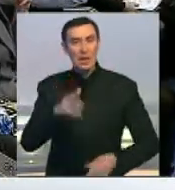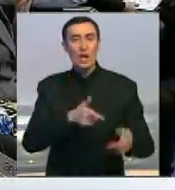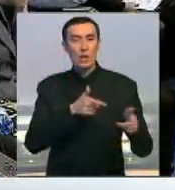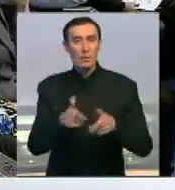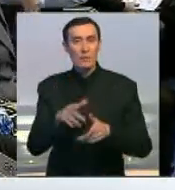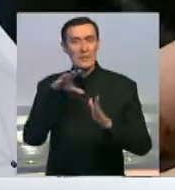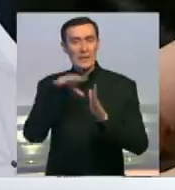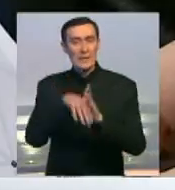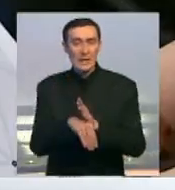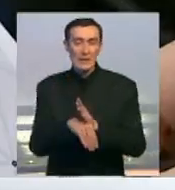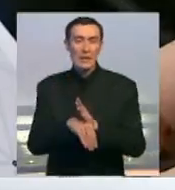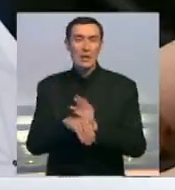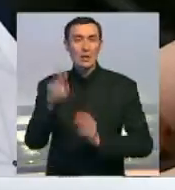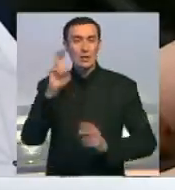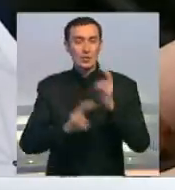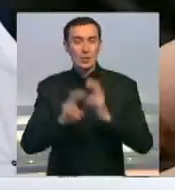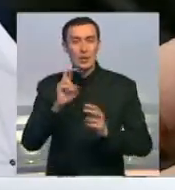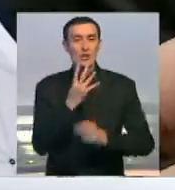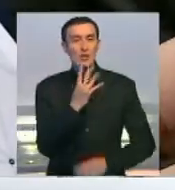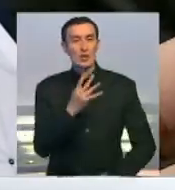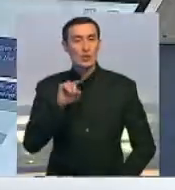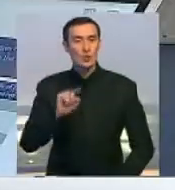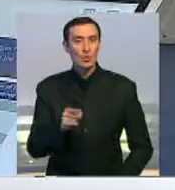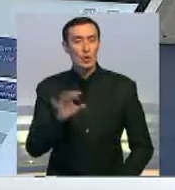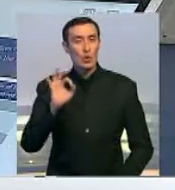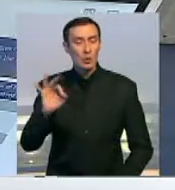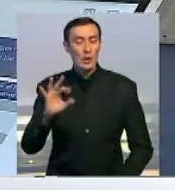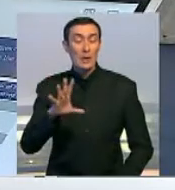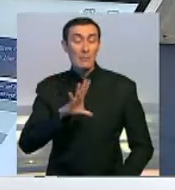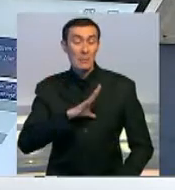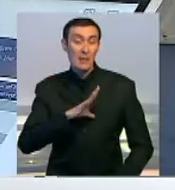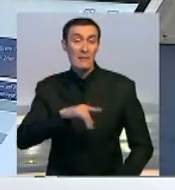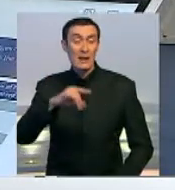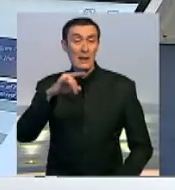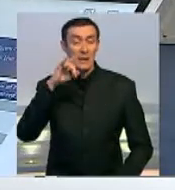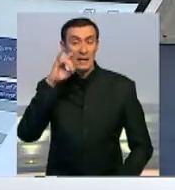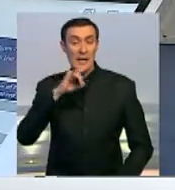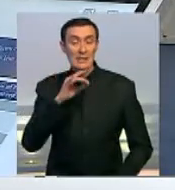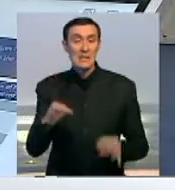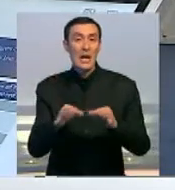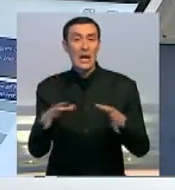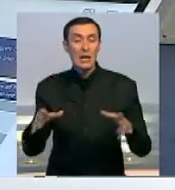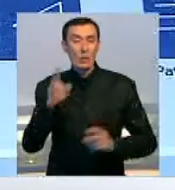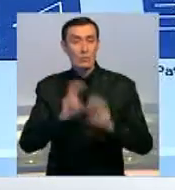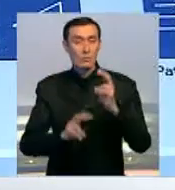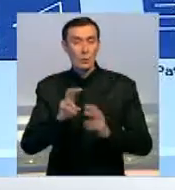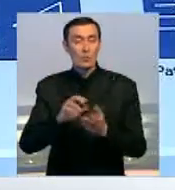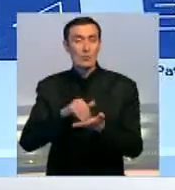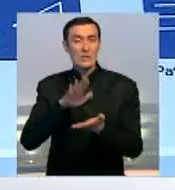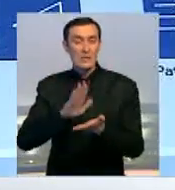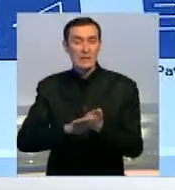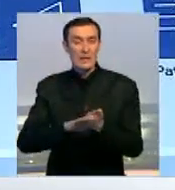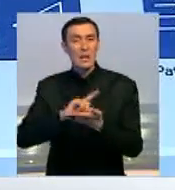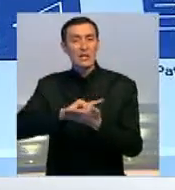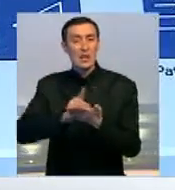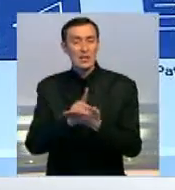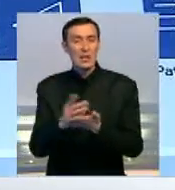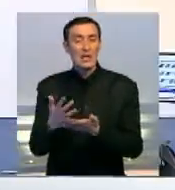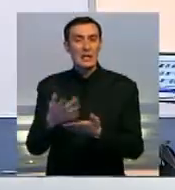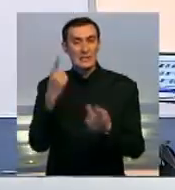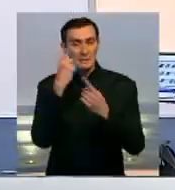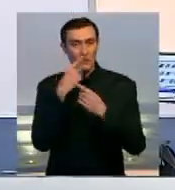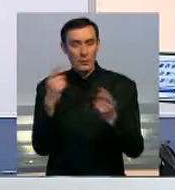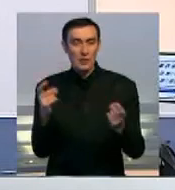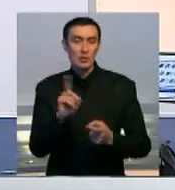к внедрению элементов индустрии 4.0. К примеру, не так давно в Казатомпроме на скважинах установили датчики для сбора информации.